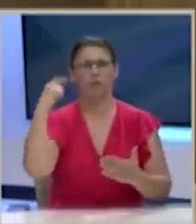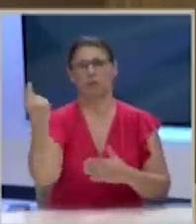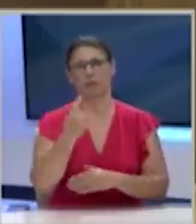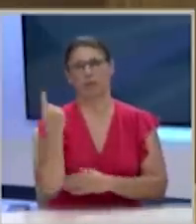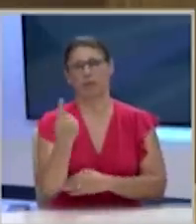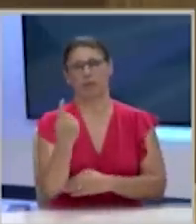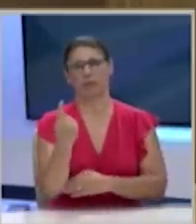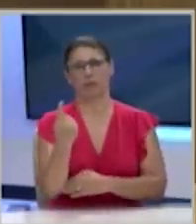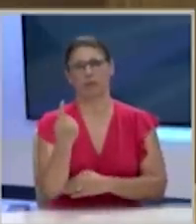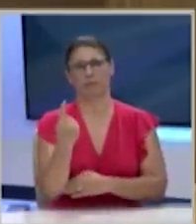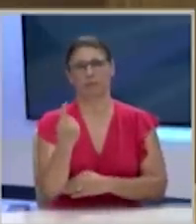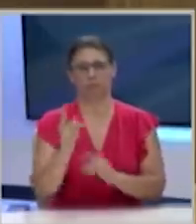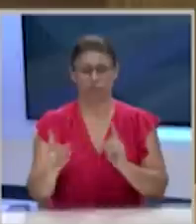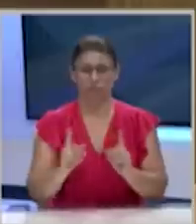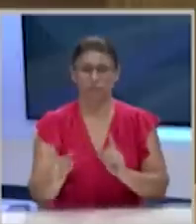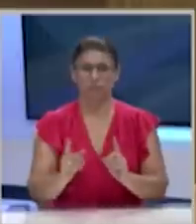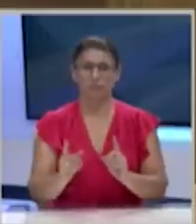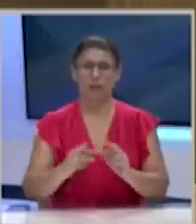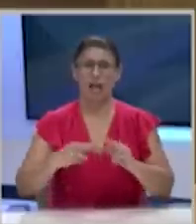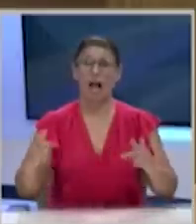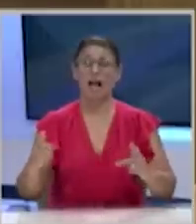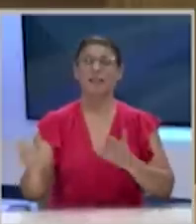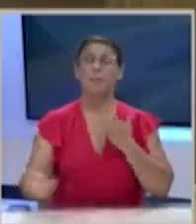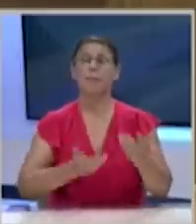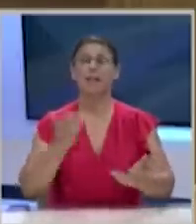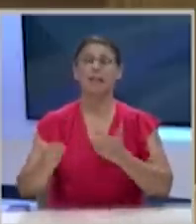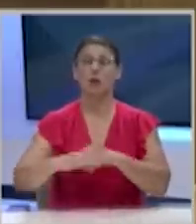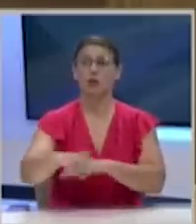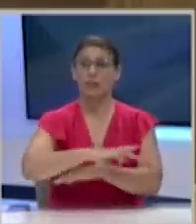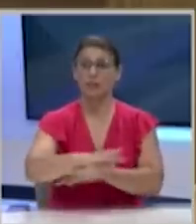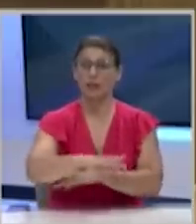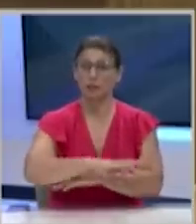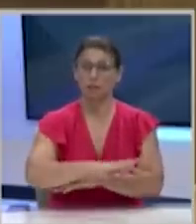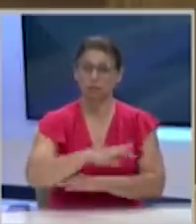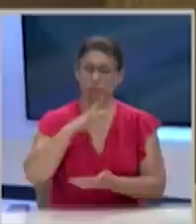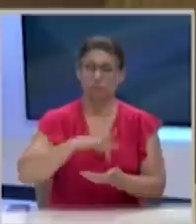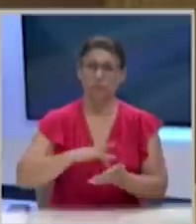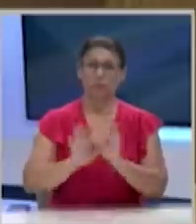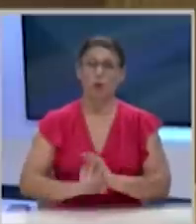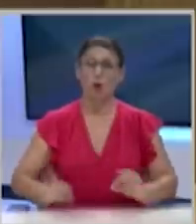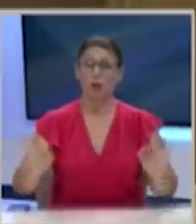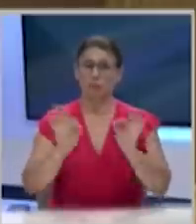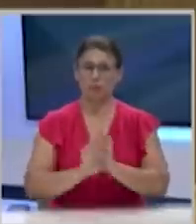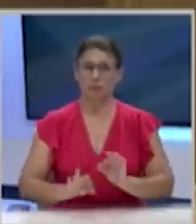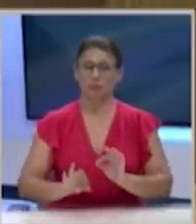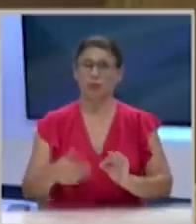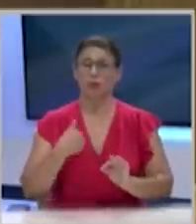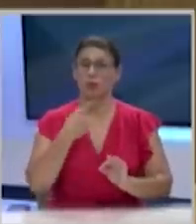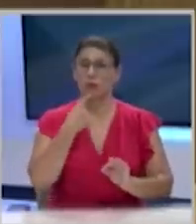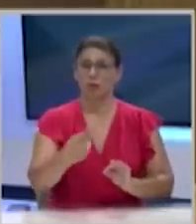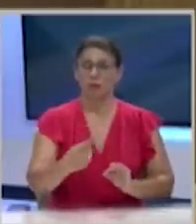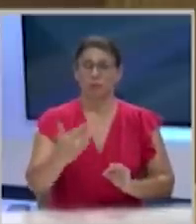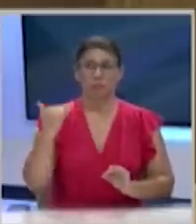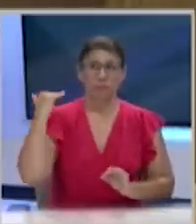συνθήκων. Με τον αντίστοιχο αντιπυρικό συνδυασμό και με επίκεντρο την πρόληψη. Και το λέω με κεφαλαία